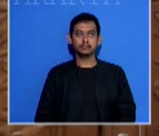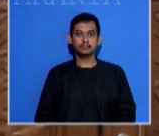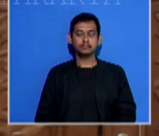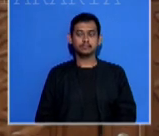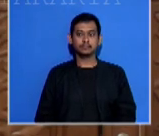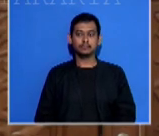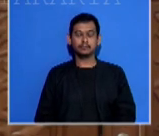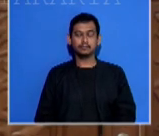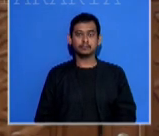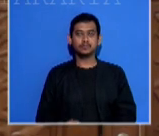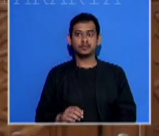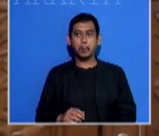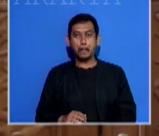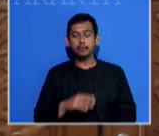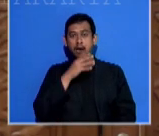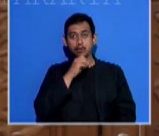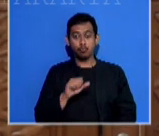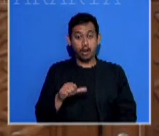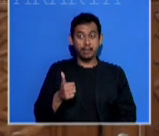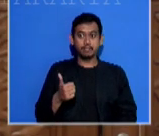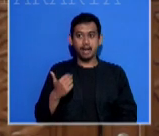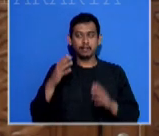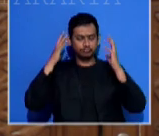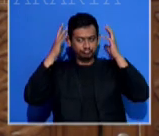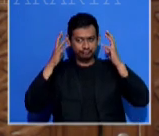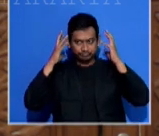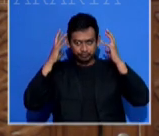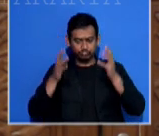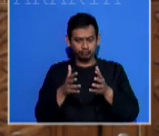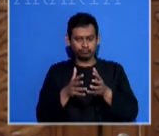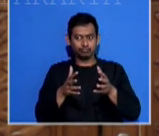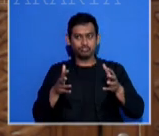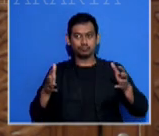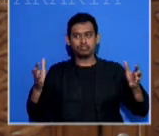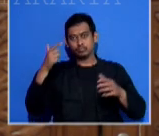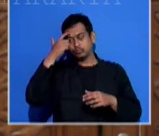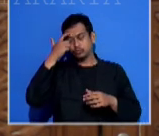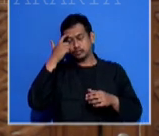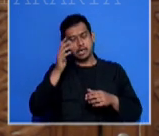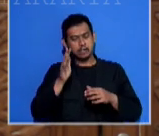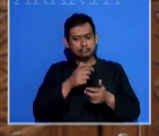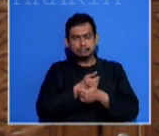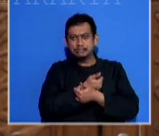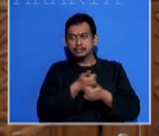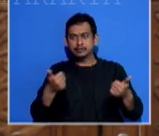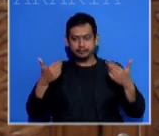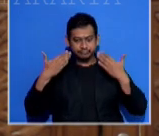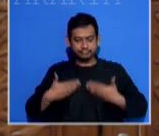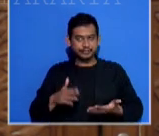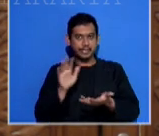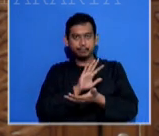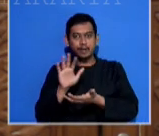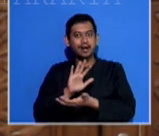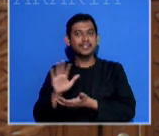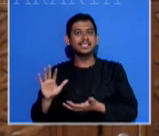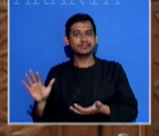Supados Rajakaya mliginipun mindo tuwuhipun sae lan saras karesikaning badanipun kedah ugi dipun jagi.